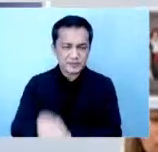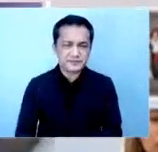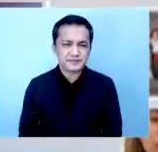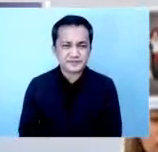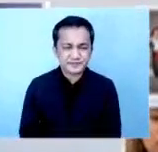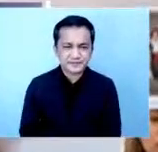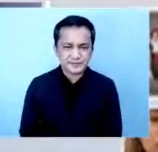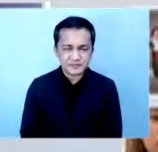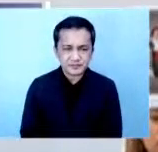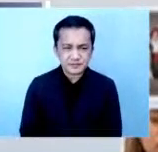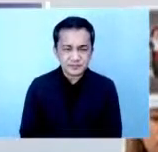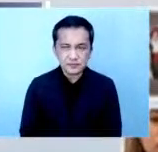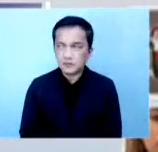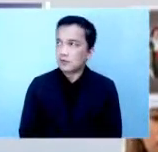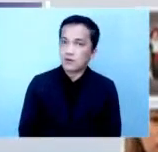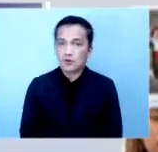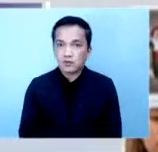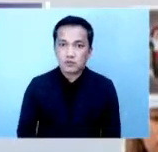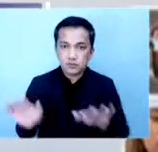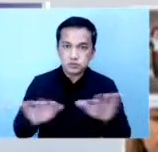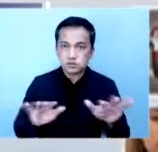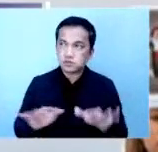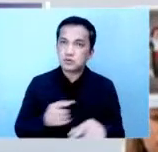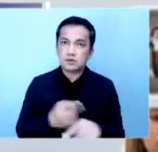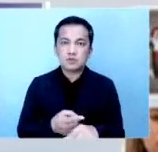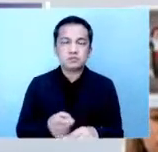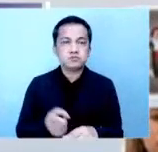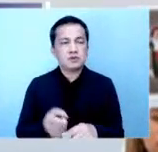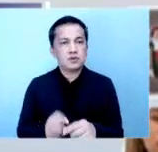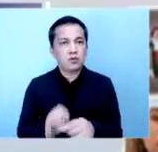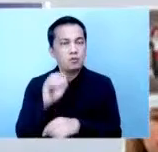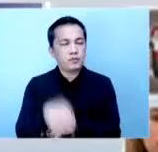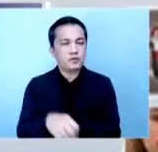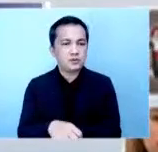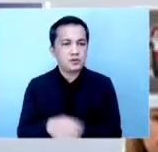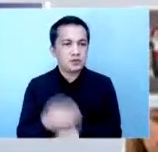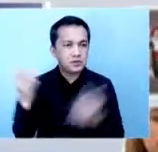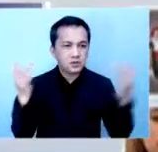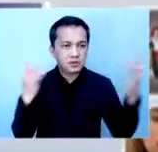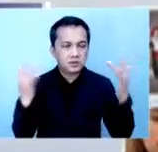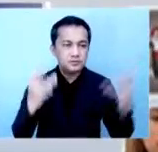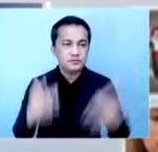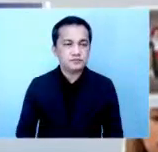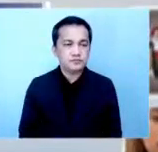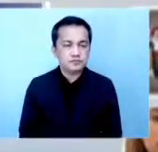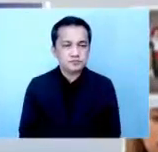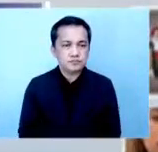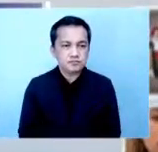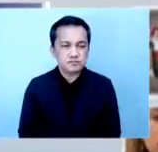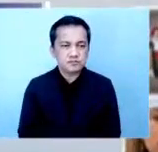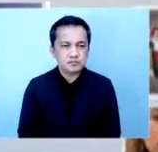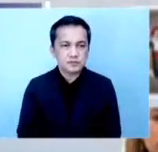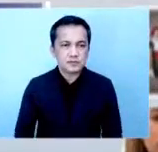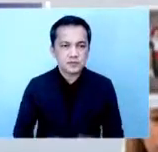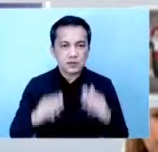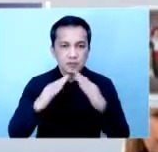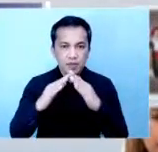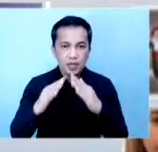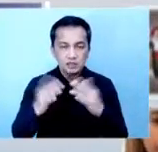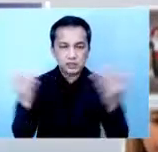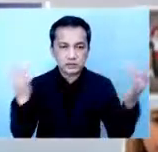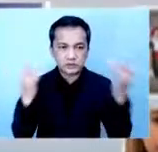at talaga, grabe. Tunog talagang ano, yung tumutunog yung bahay na nag-ano